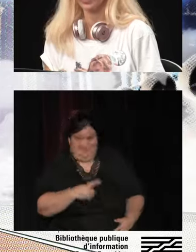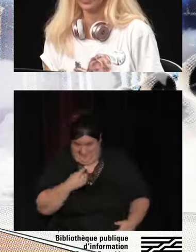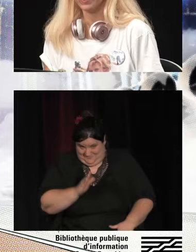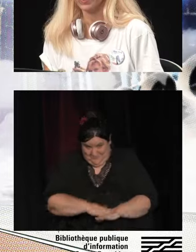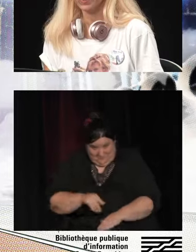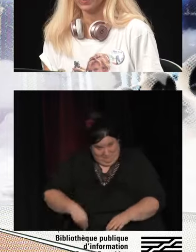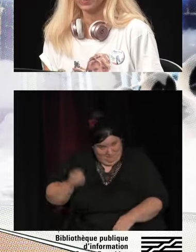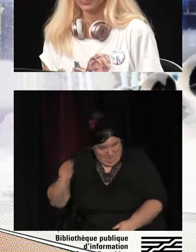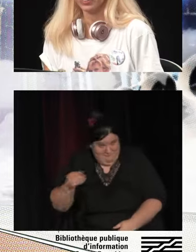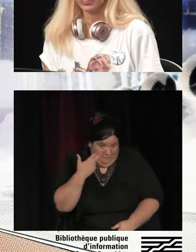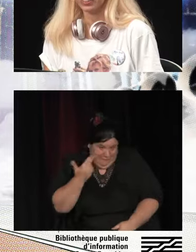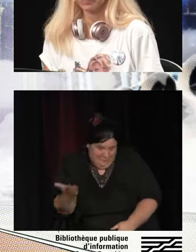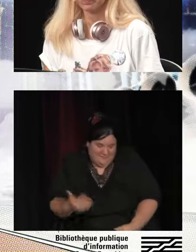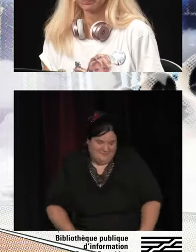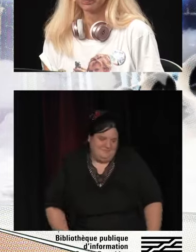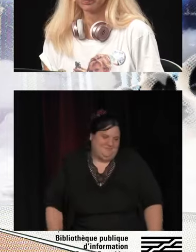Sachez-le.